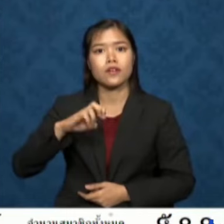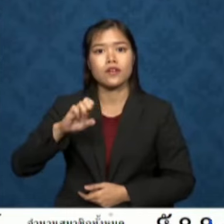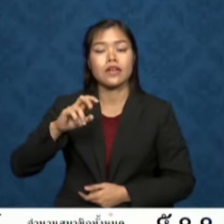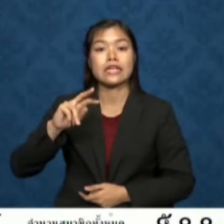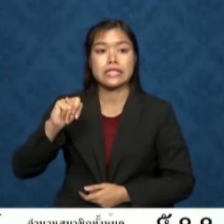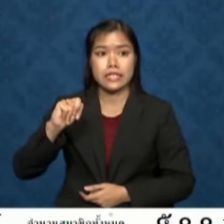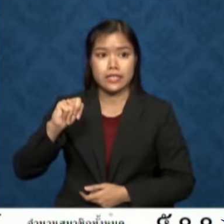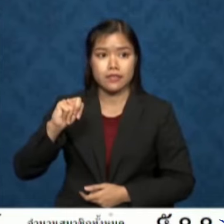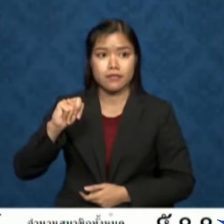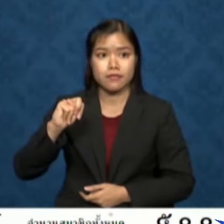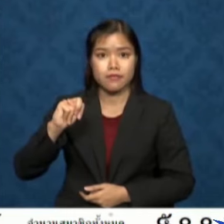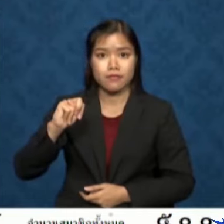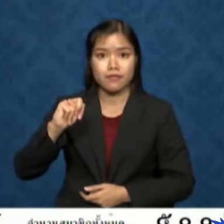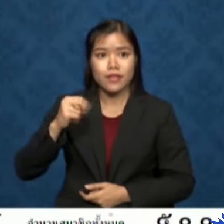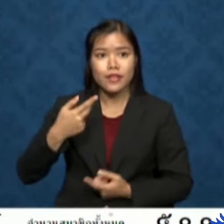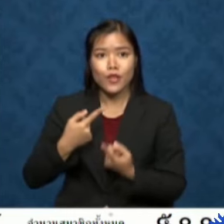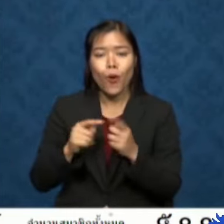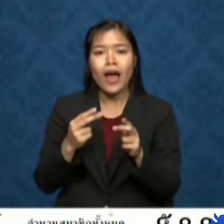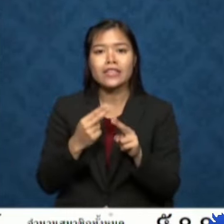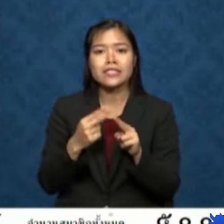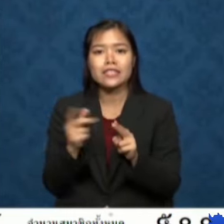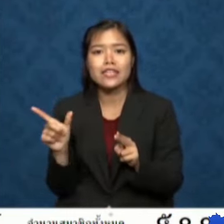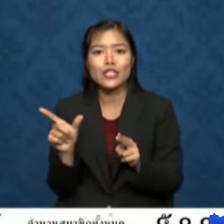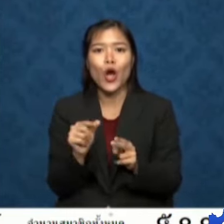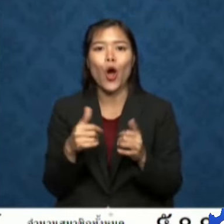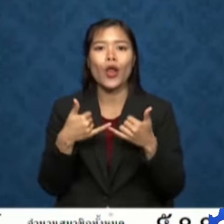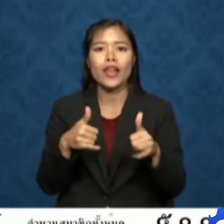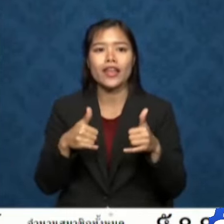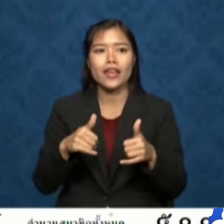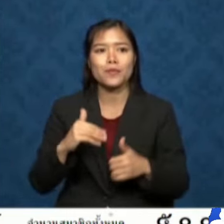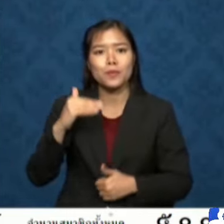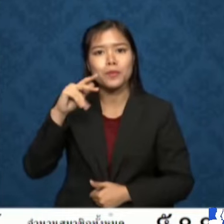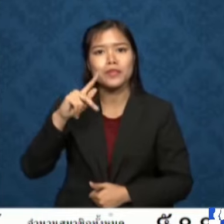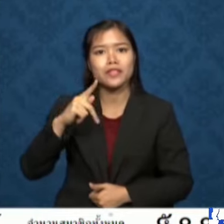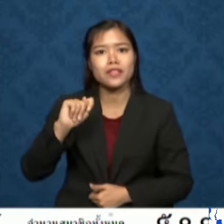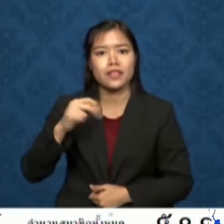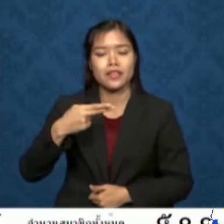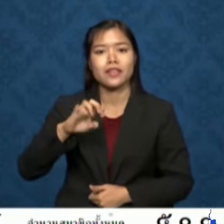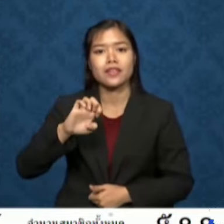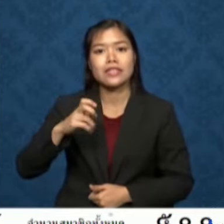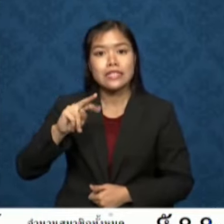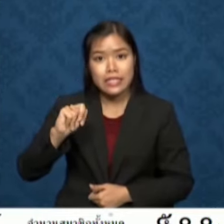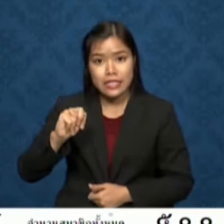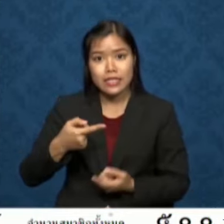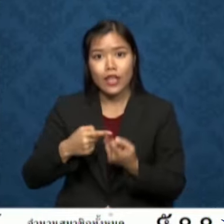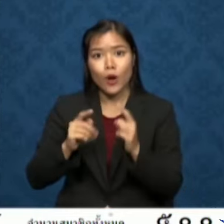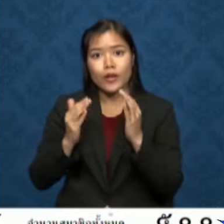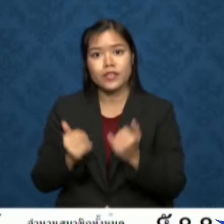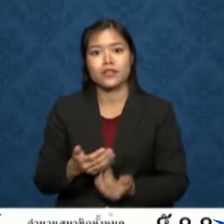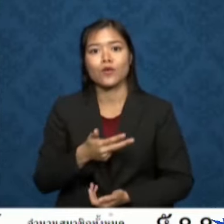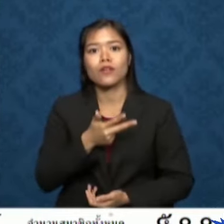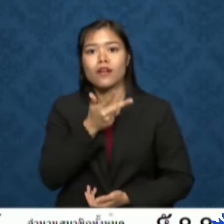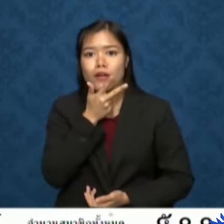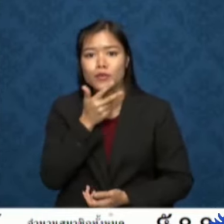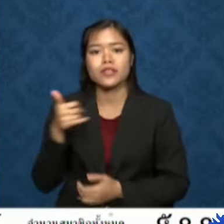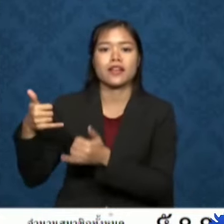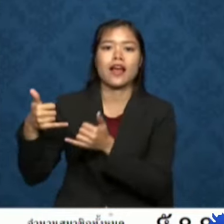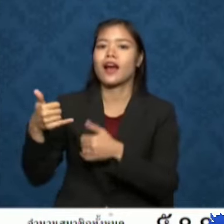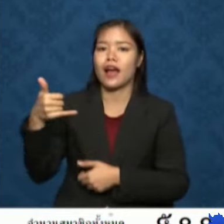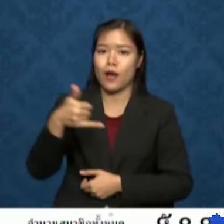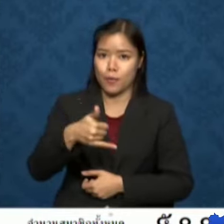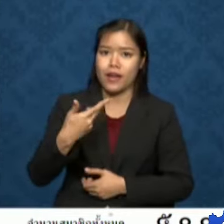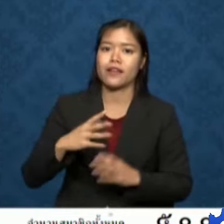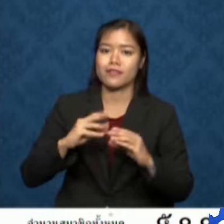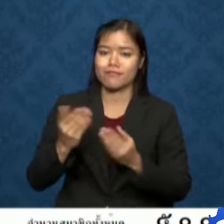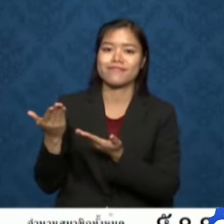วันนี้ท่านอนุทินก็เลยมาแทนนะครับวันนี้นะครับก็สวัสดีท่านอนุทินด้วยนะครับนะฮะคำแถลงของนโยบายนะครับของคณะรัฐมนตรีต่อ